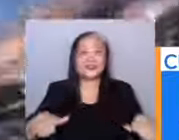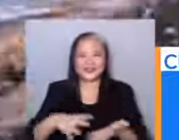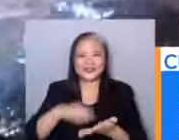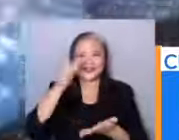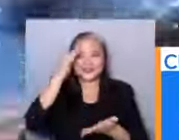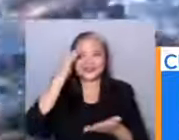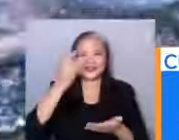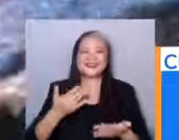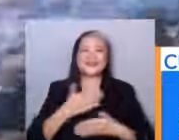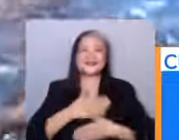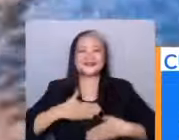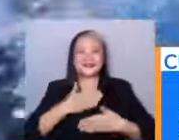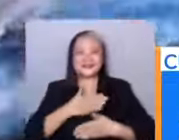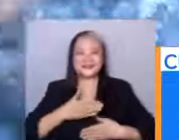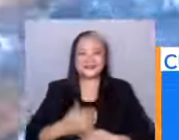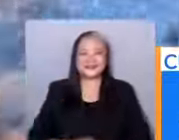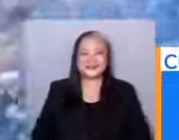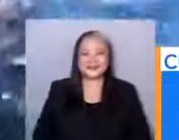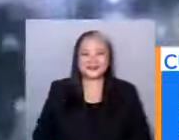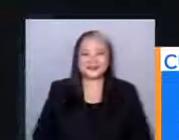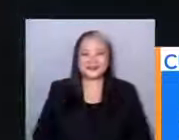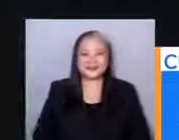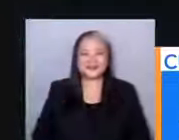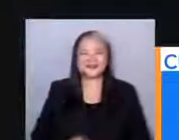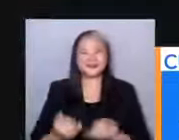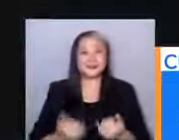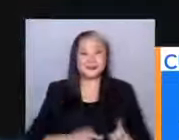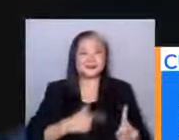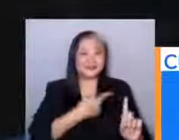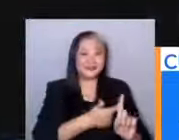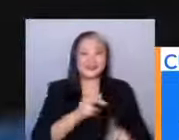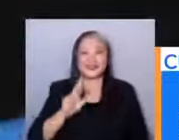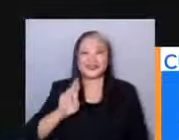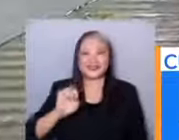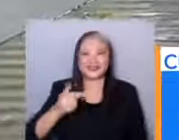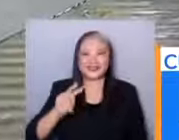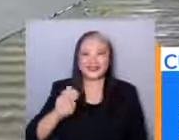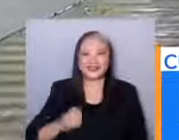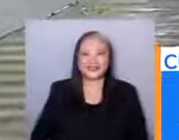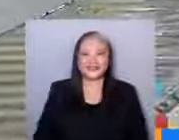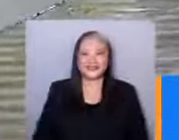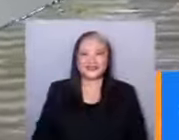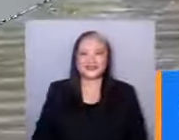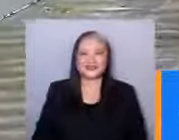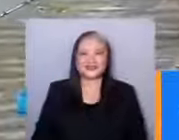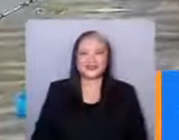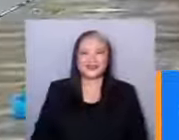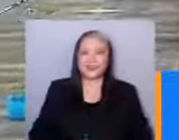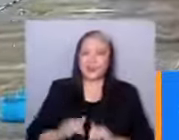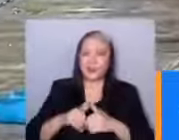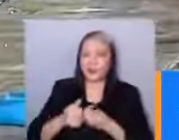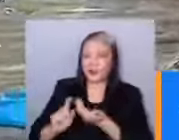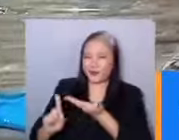sila. Ayan naman, balikan natin sila, Miss Regine, ngayon. Ayan, kamusta naman po ngayon, Rosie?